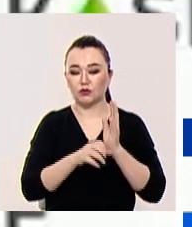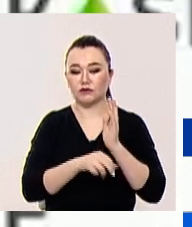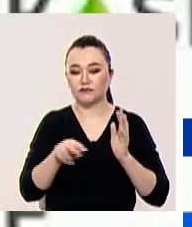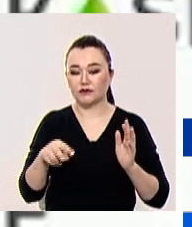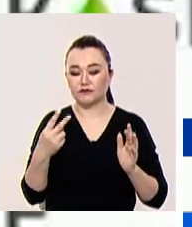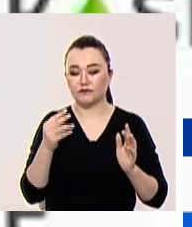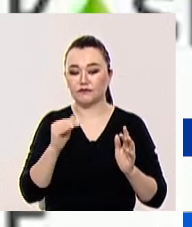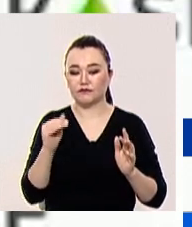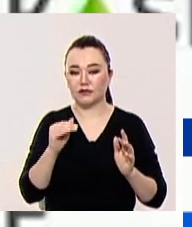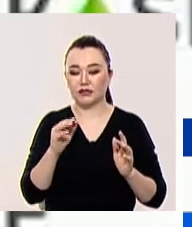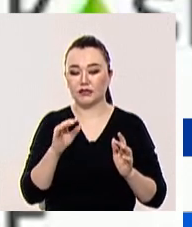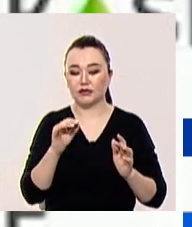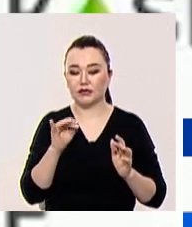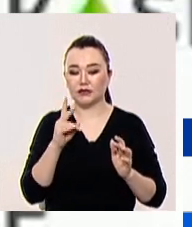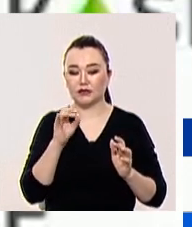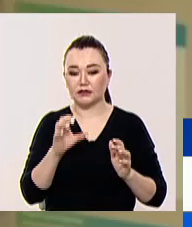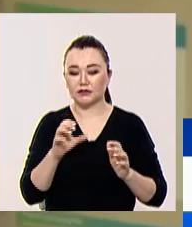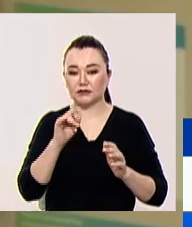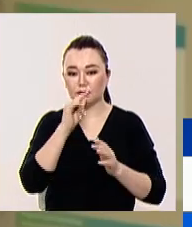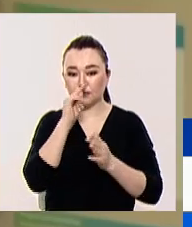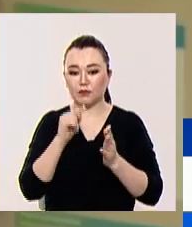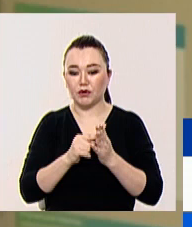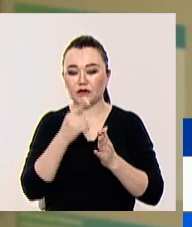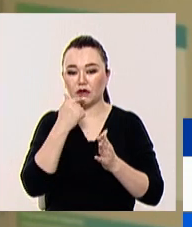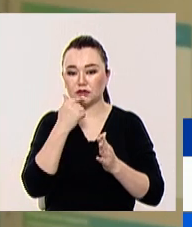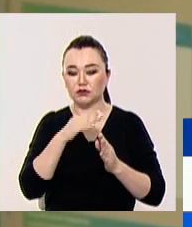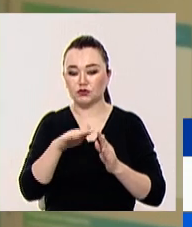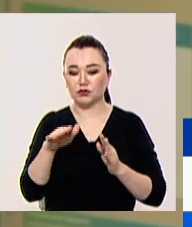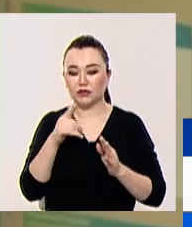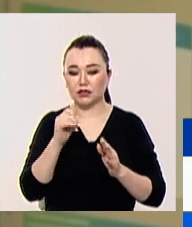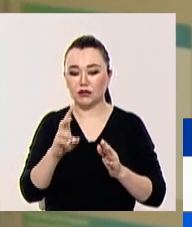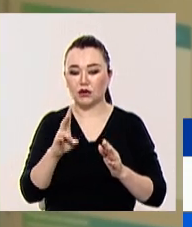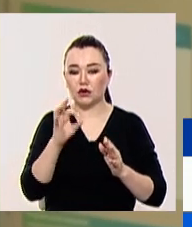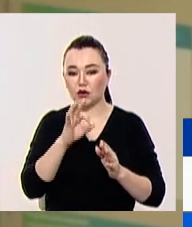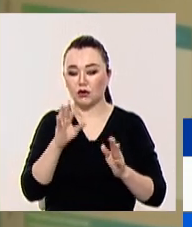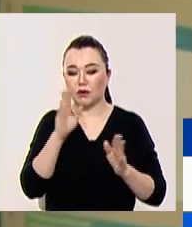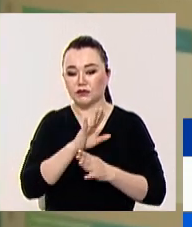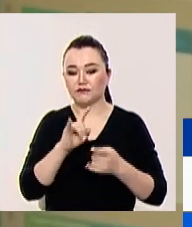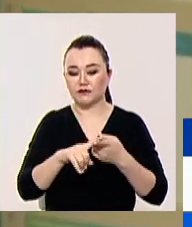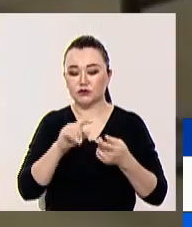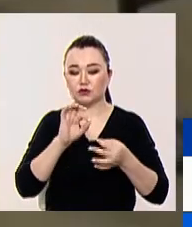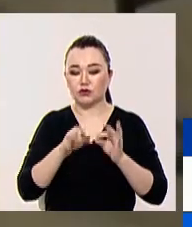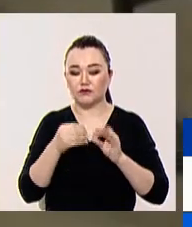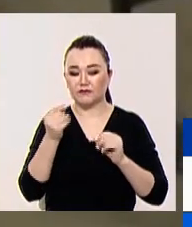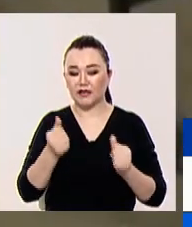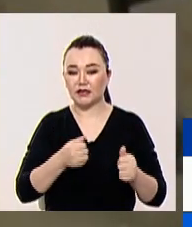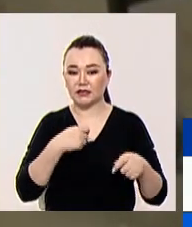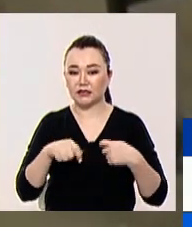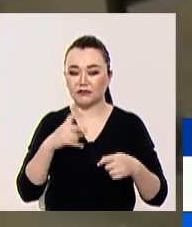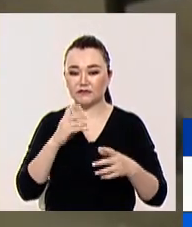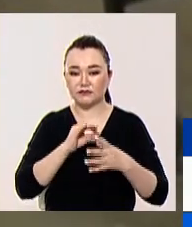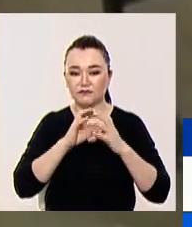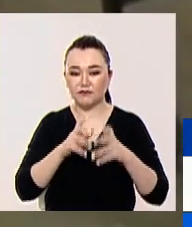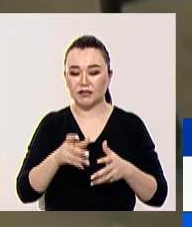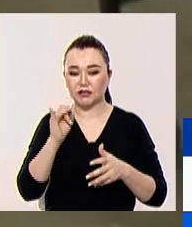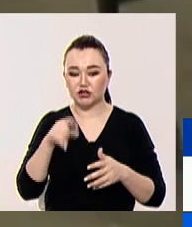22 февраля индекс перешел в красную зону. Геополитическая ситуация сложная. Она влияет на фондовые рынки всего мира, а также